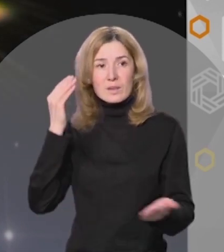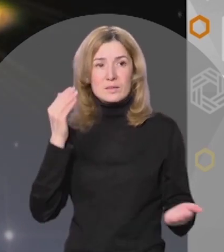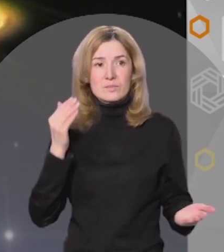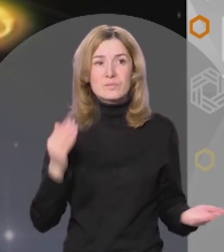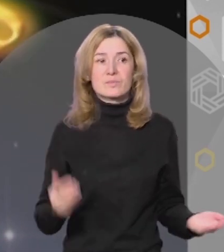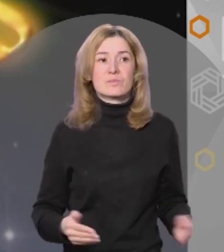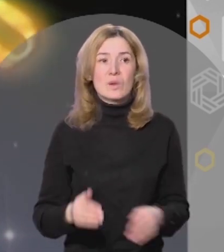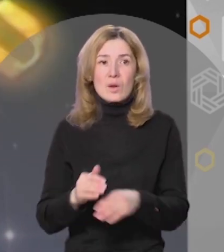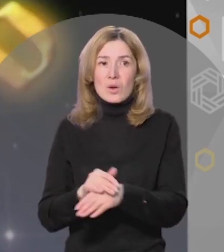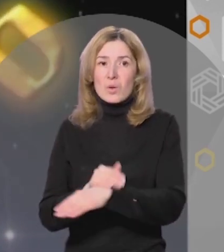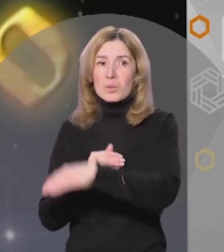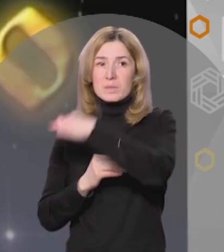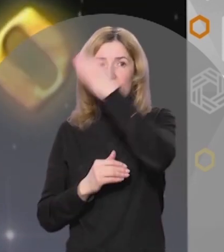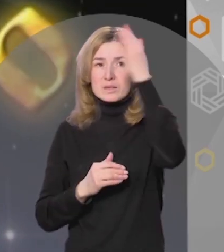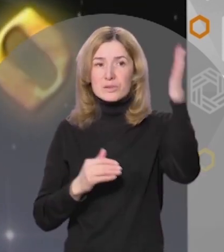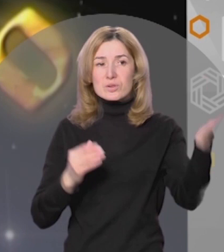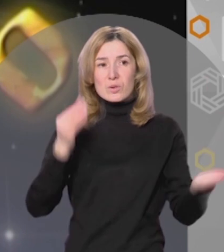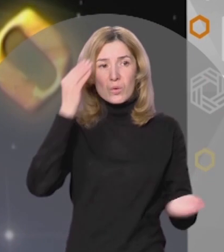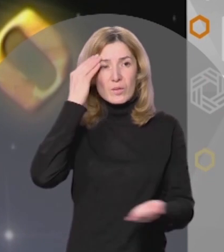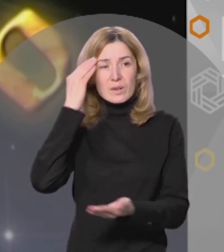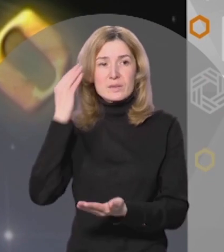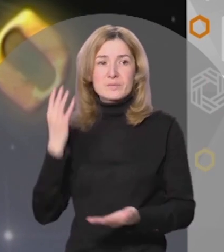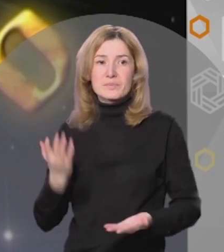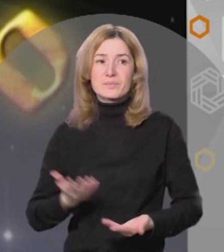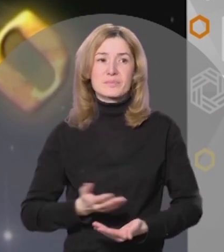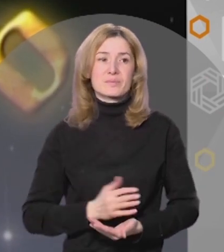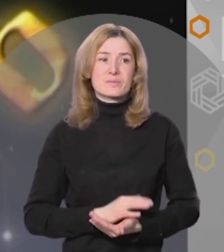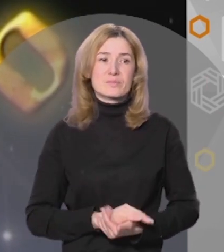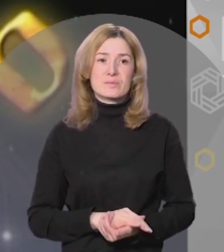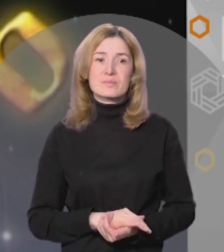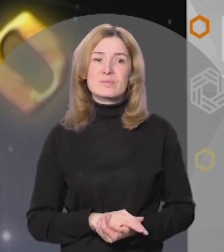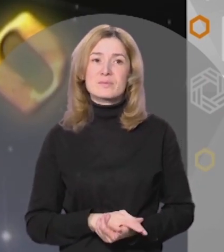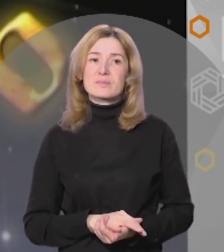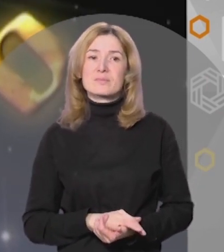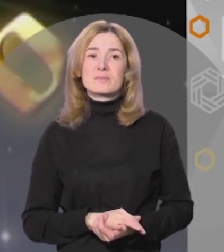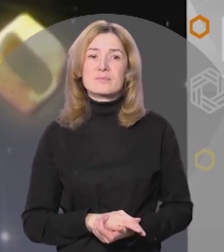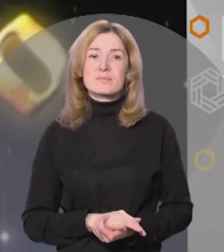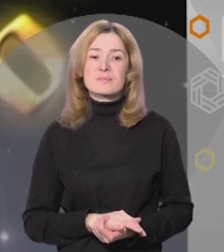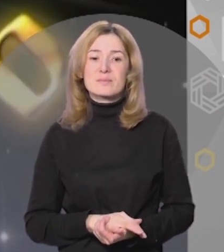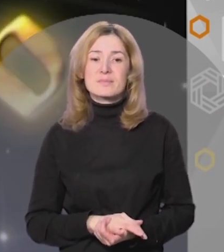слово. Было доброе слово, и свет появился из тьмы.